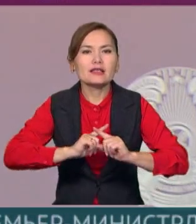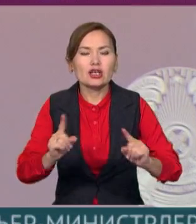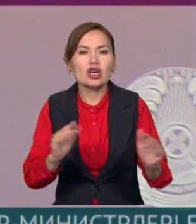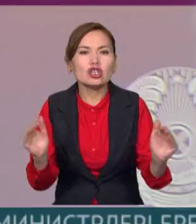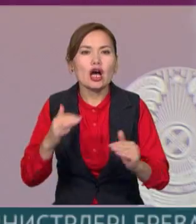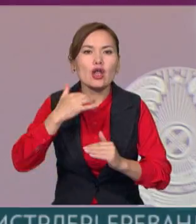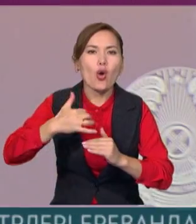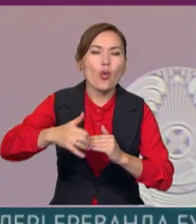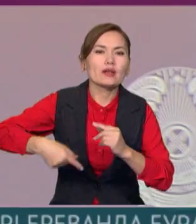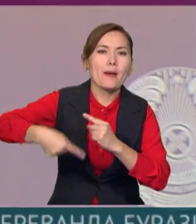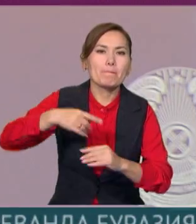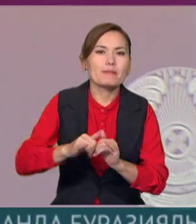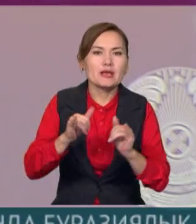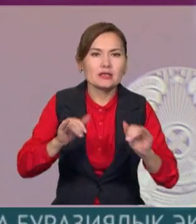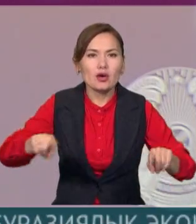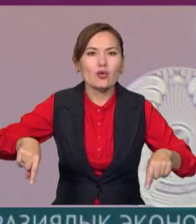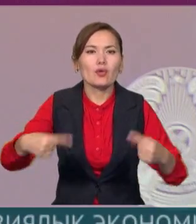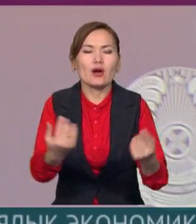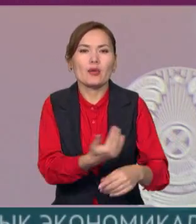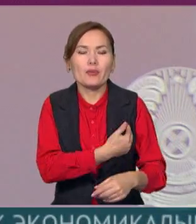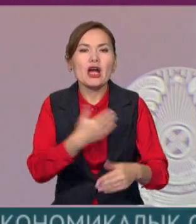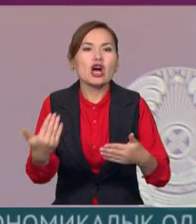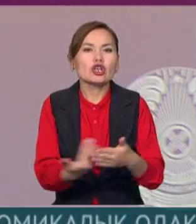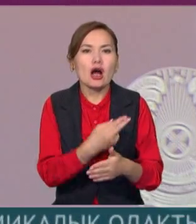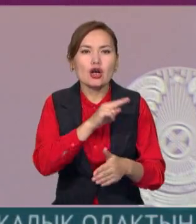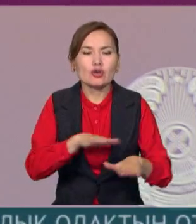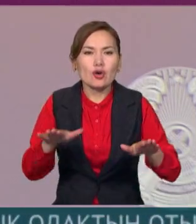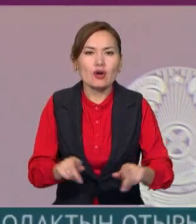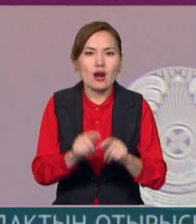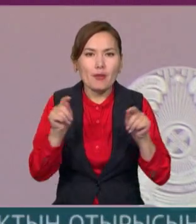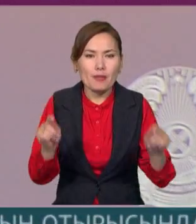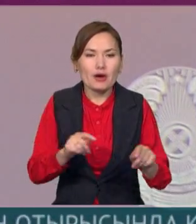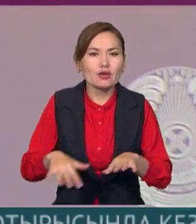бизнестің көркеюін қолдайды. Бұл жаңа жұмыс орындарын ашып, елдің дамуына ықпал етеді.